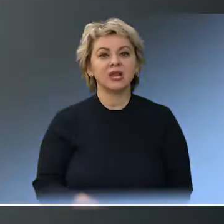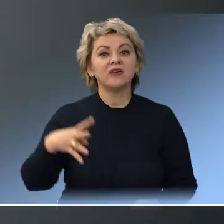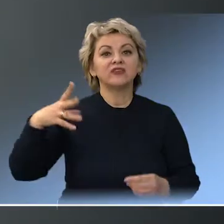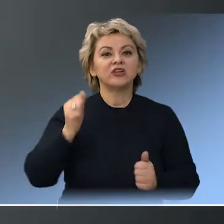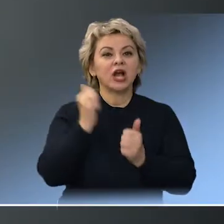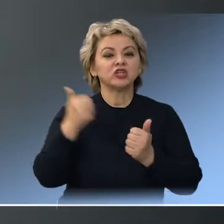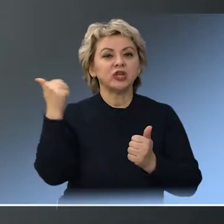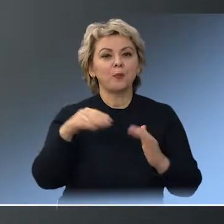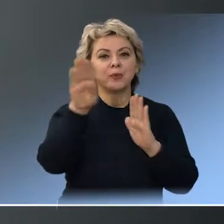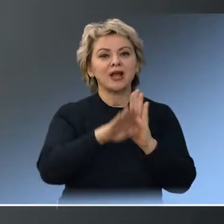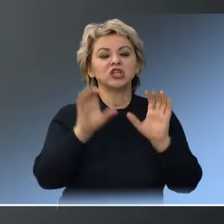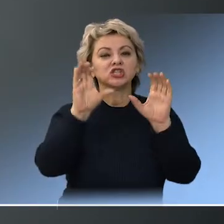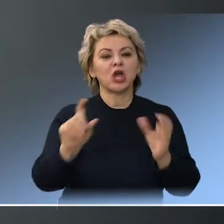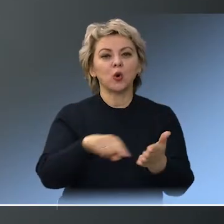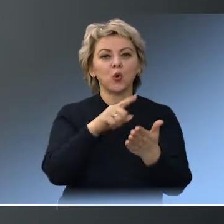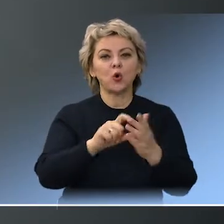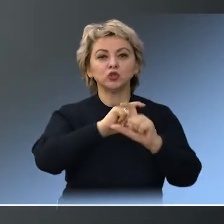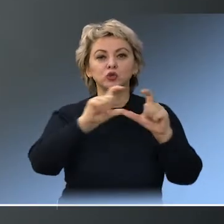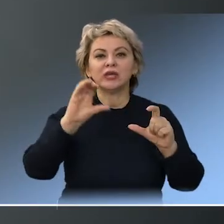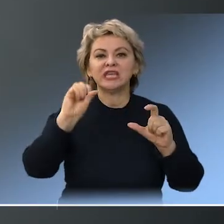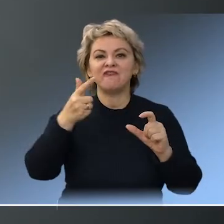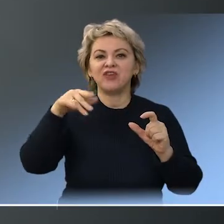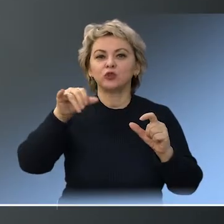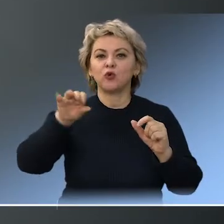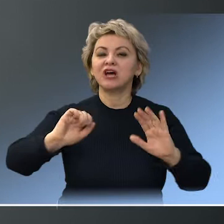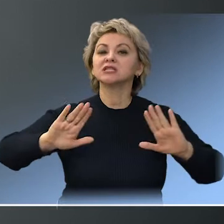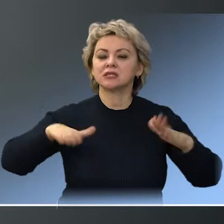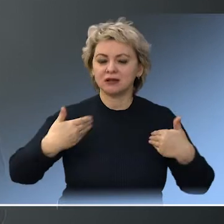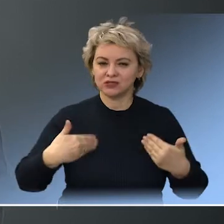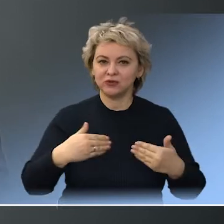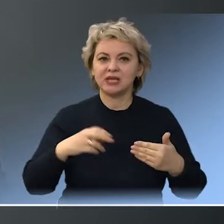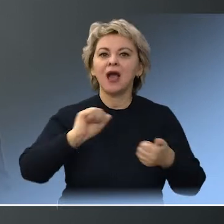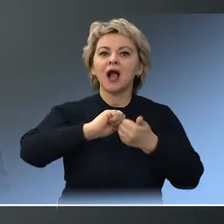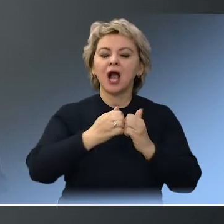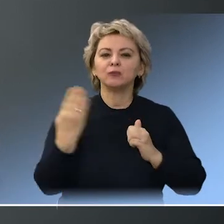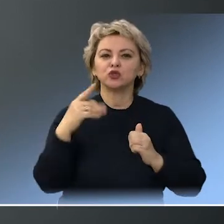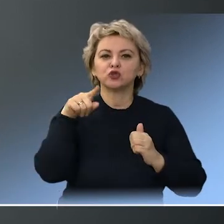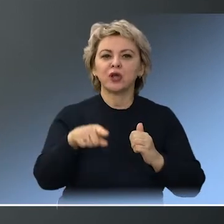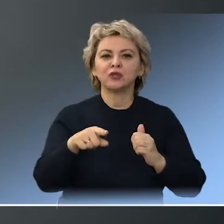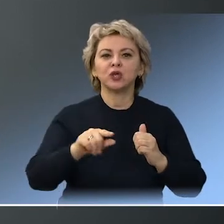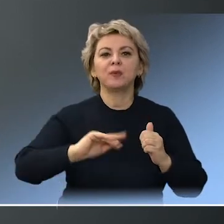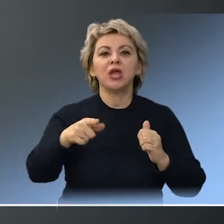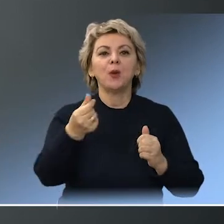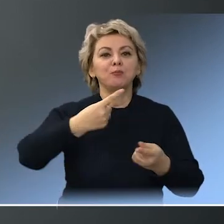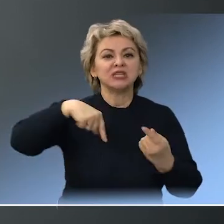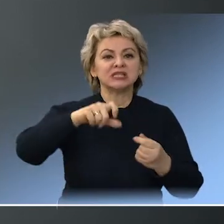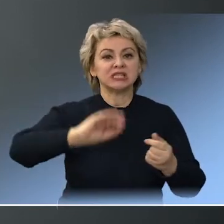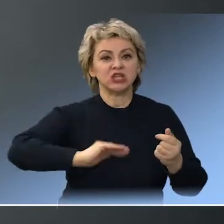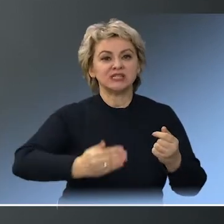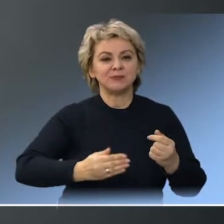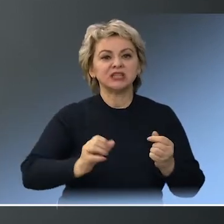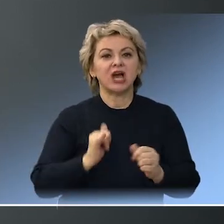В эфире еженедельная программа «Закон и город», в студии Елена Ветрова. Здравствуйте. В Каменск-Шахтинском предприимчивые бизнесмены